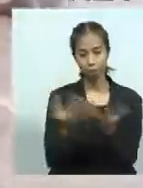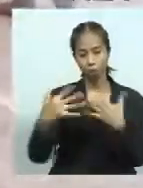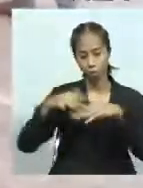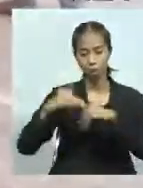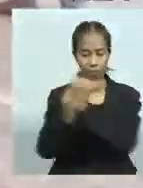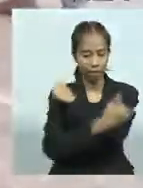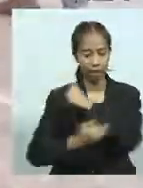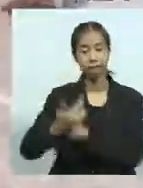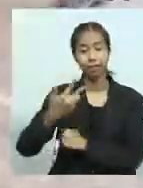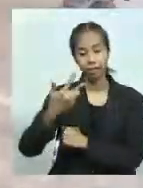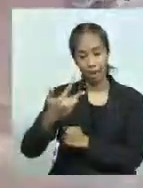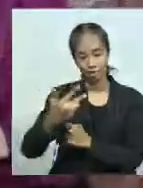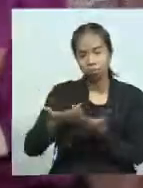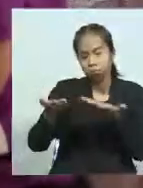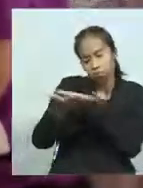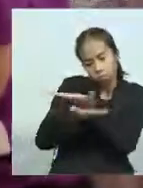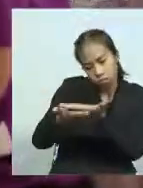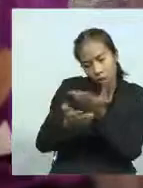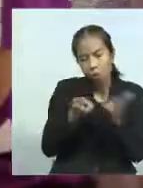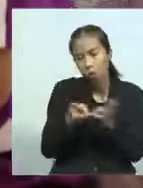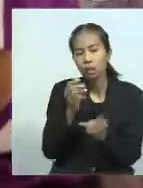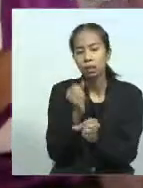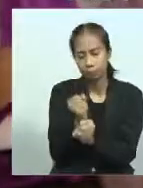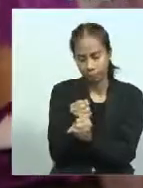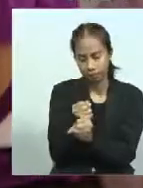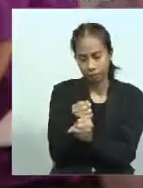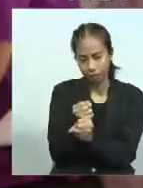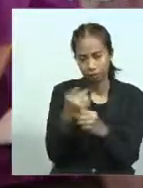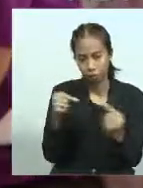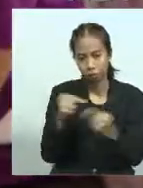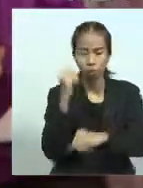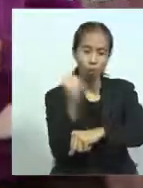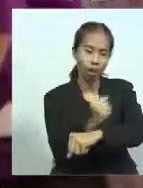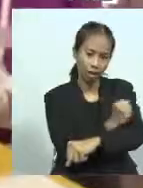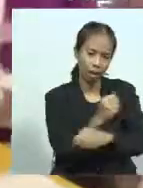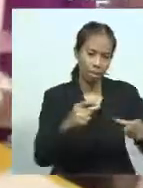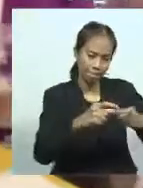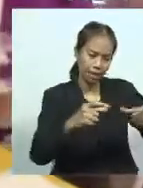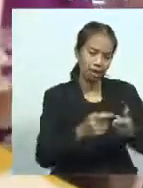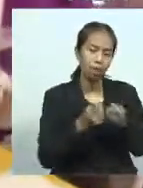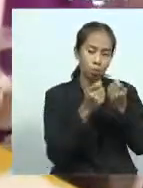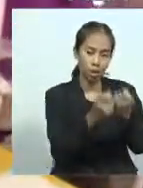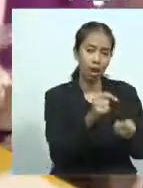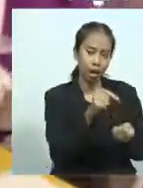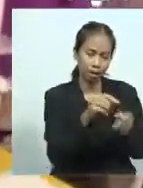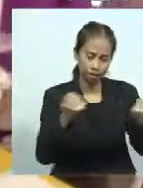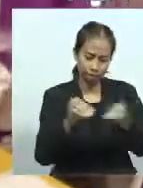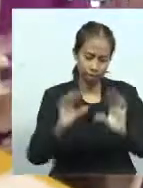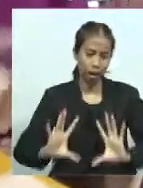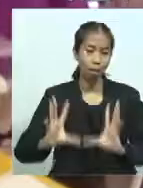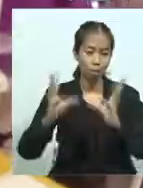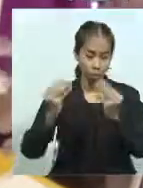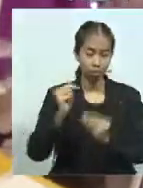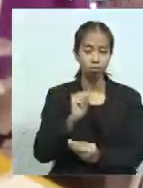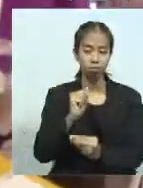ทศเพื่อนบ้านหารือถึงวิธีดำเนินการต่อไปกับแรงงานที่ใบอนุญาตทำงานจะสิ้นสุดลงในช่วงเวลา